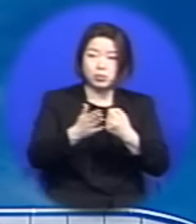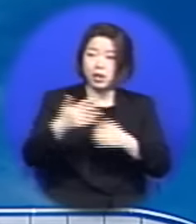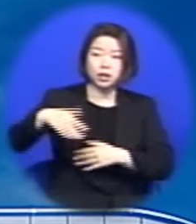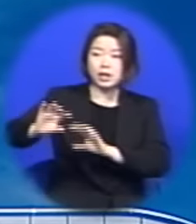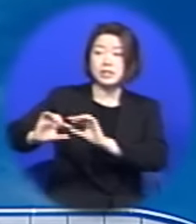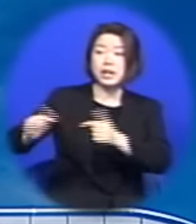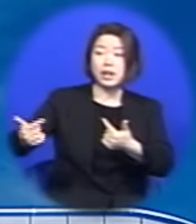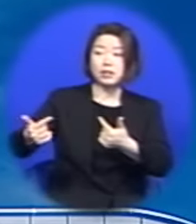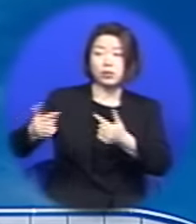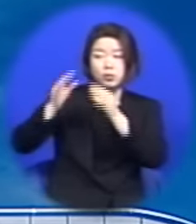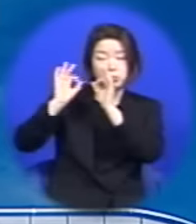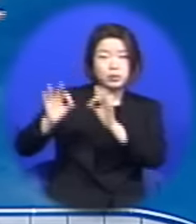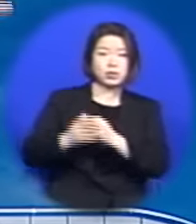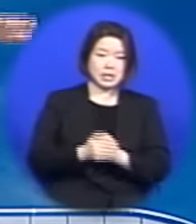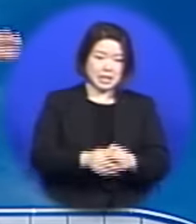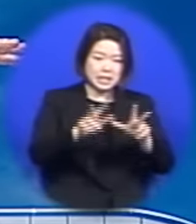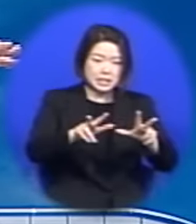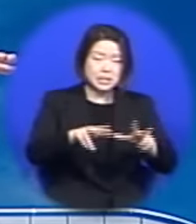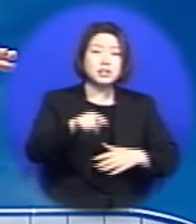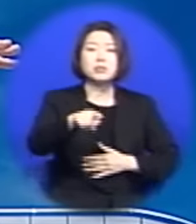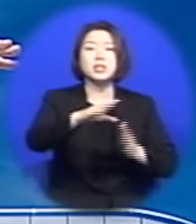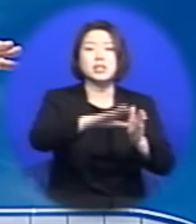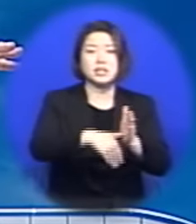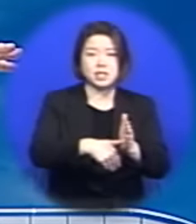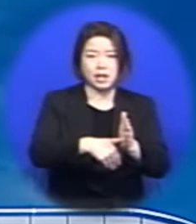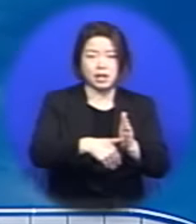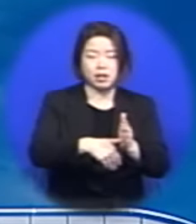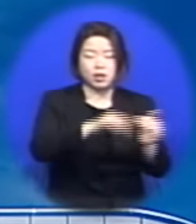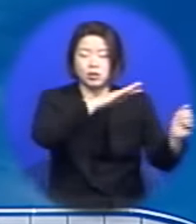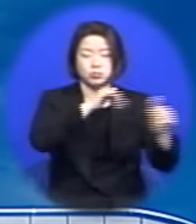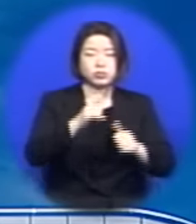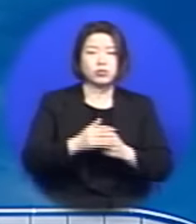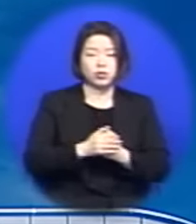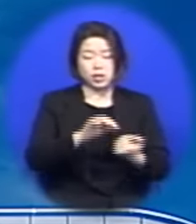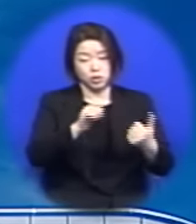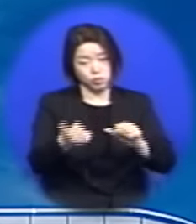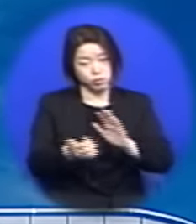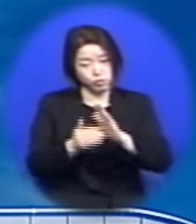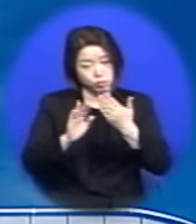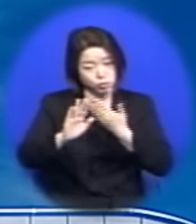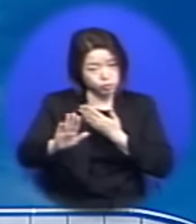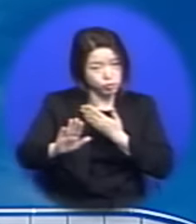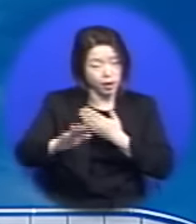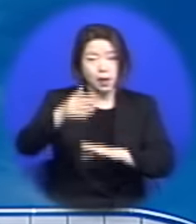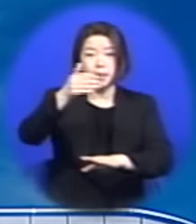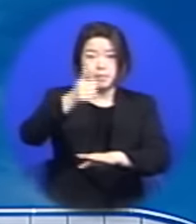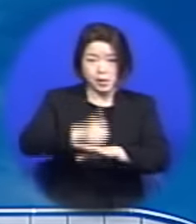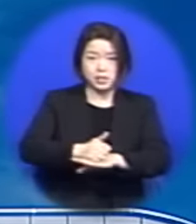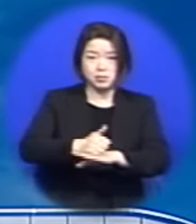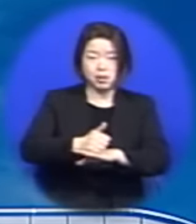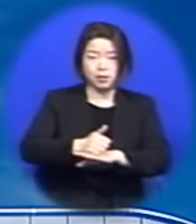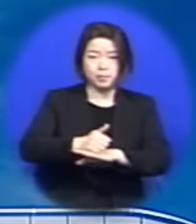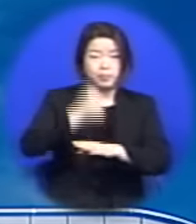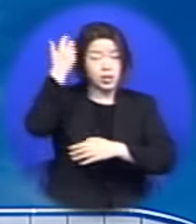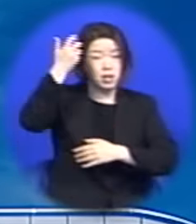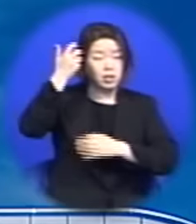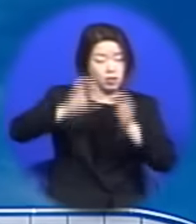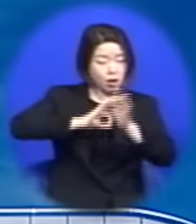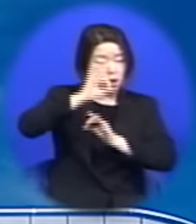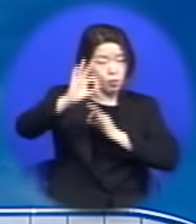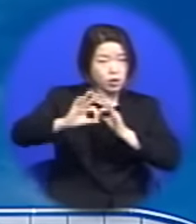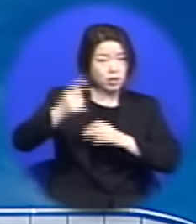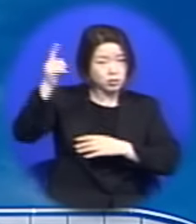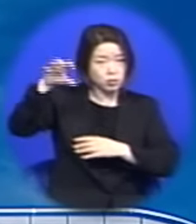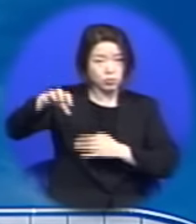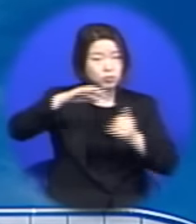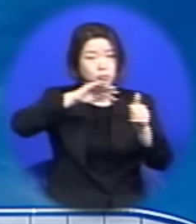지금 지금 바로 이때 부르신 거예요 죽고 난 다음에 마지막 영원한 천국으로 부르신 그